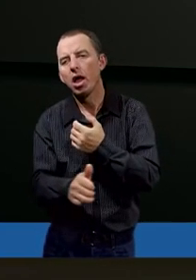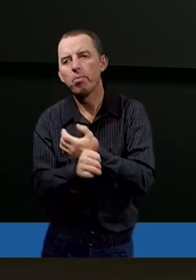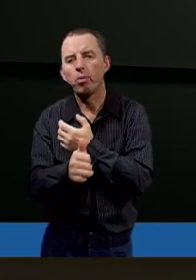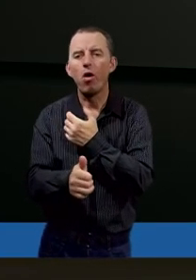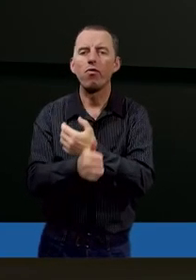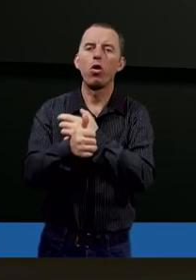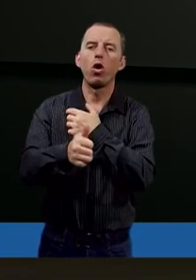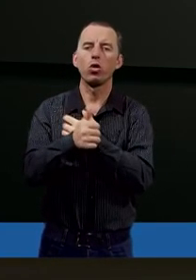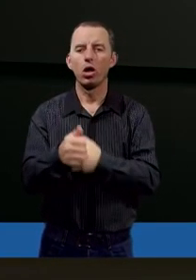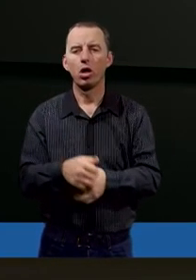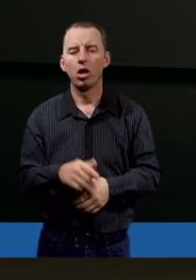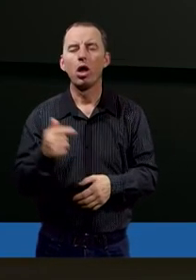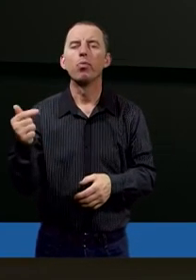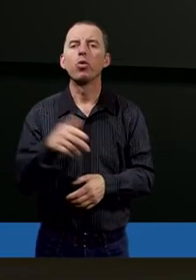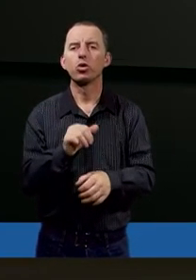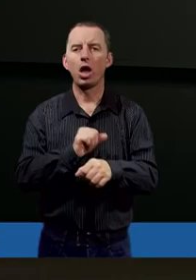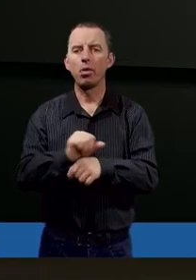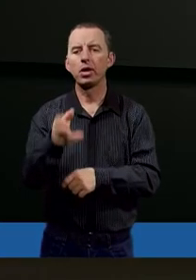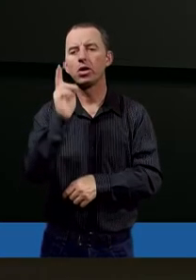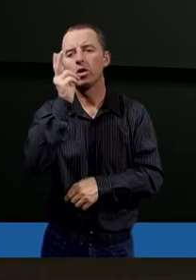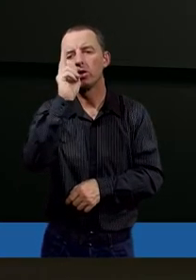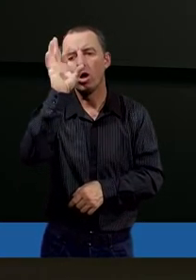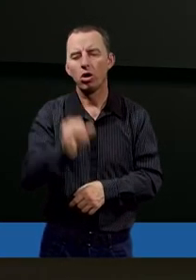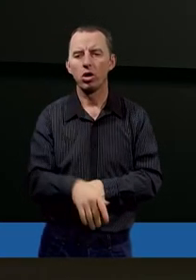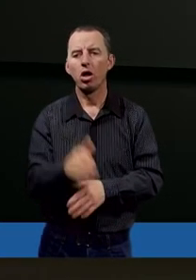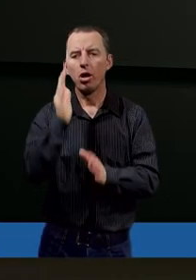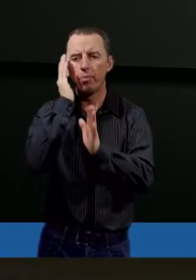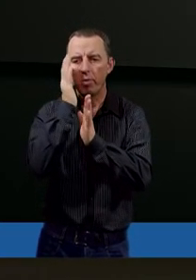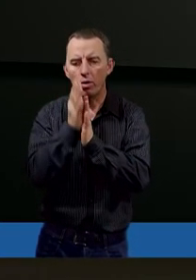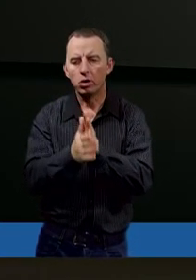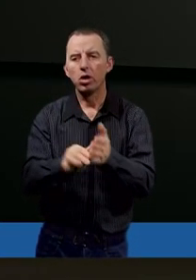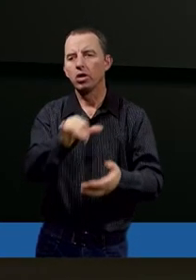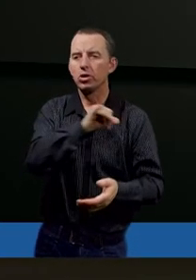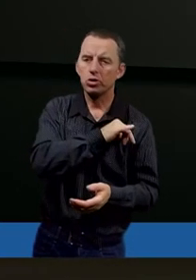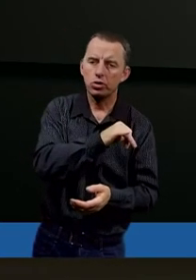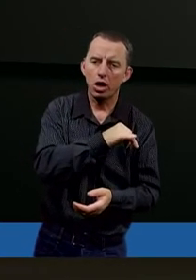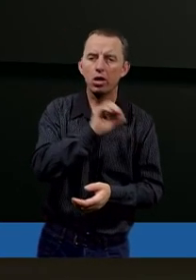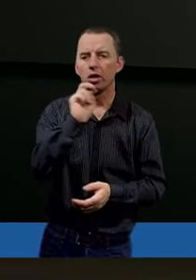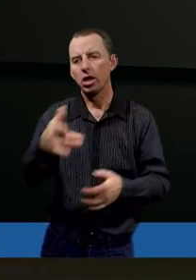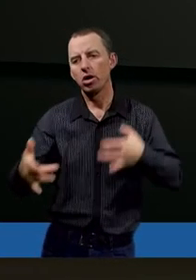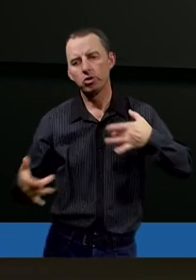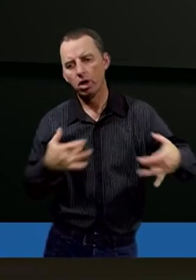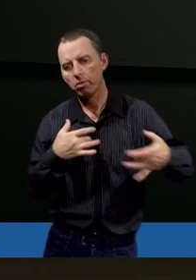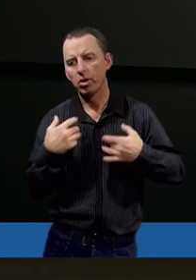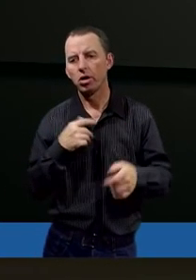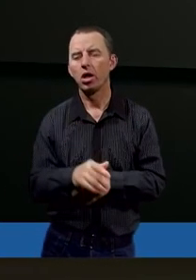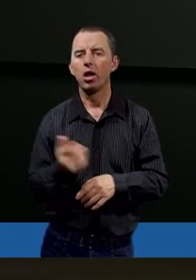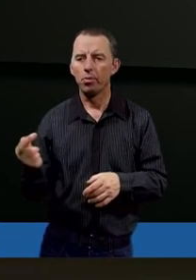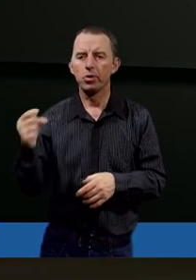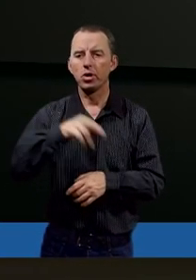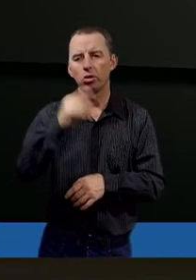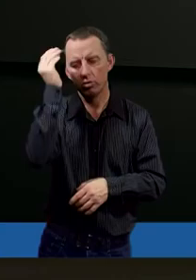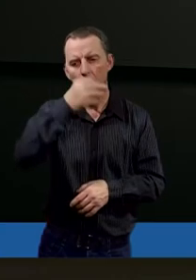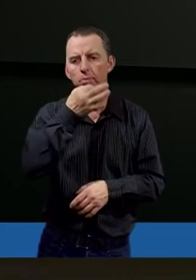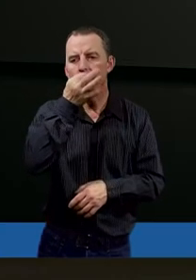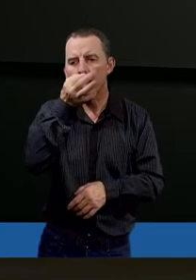No, musiał być ktoś, kto to zgrzeszył, że takie jest cierpienie. Uczniowie kiedyś przyszli i